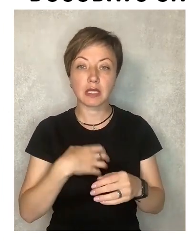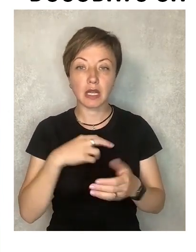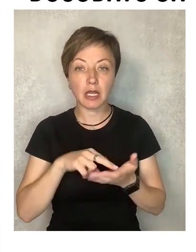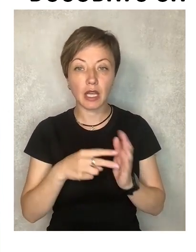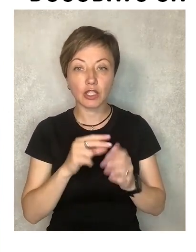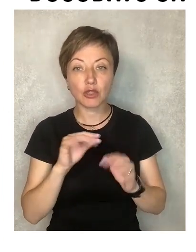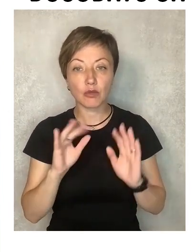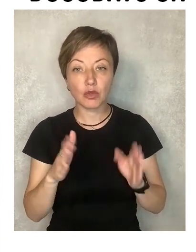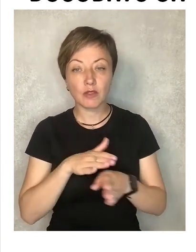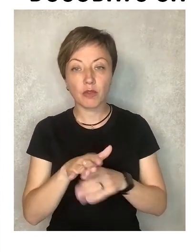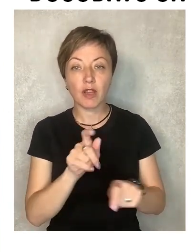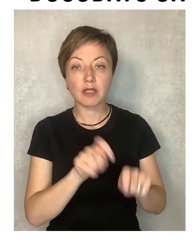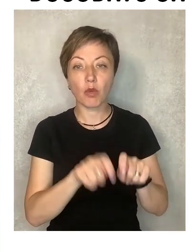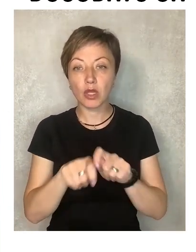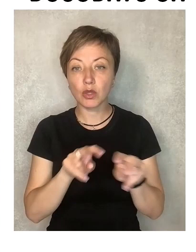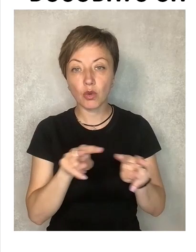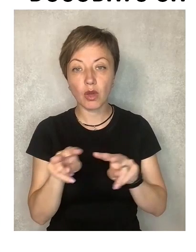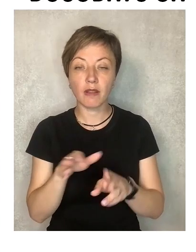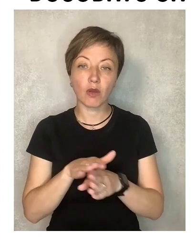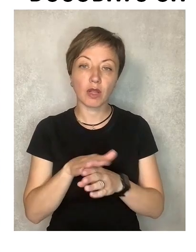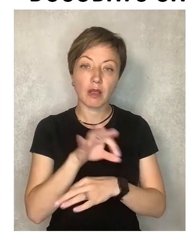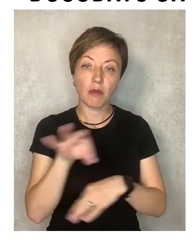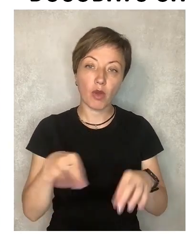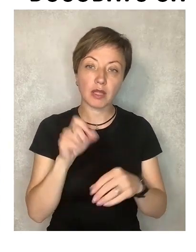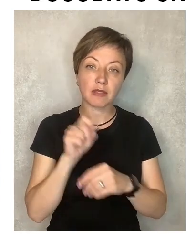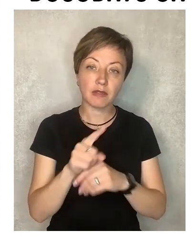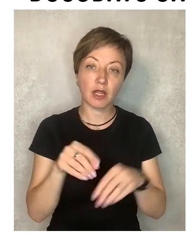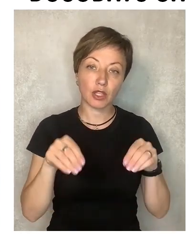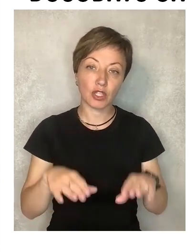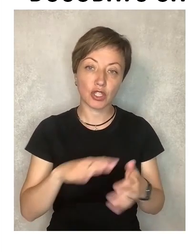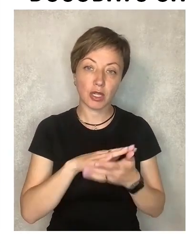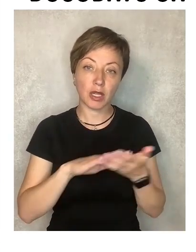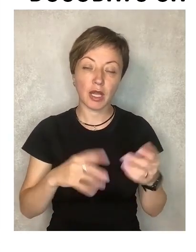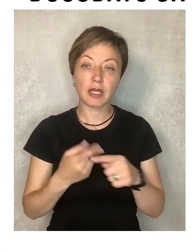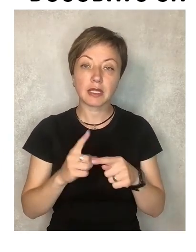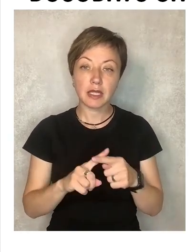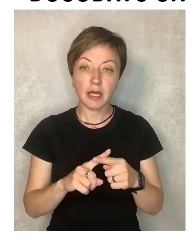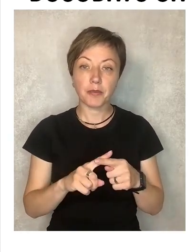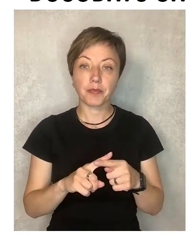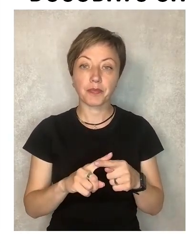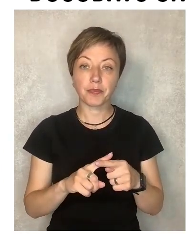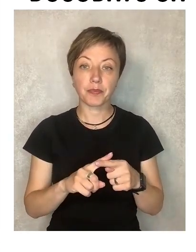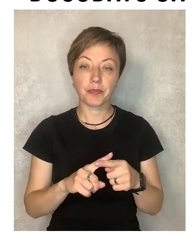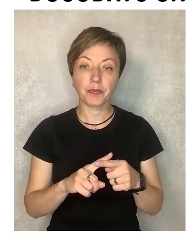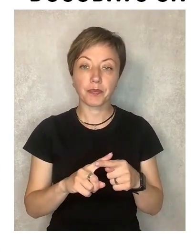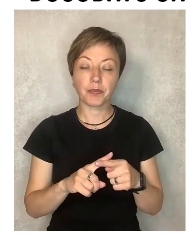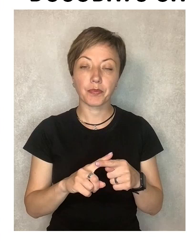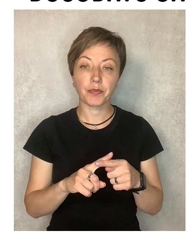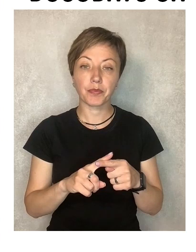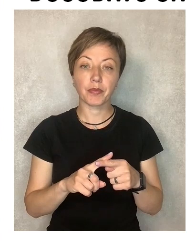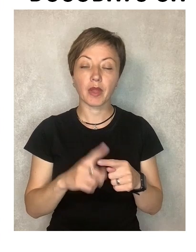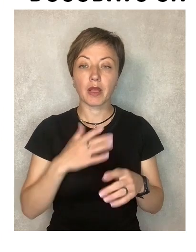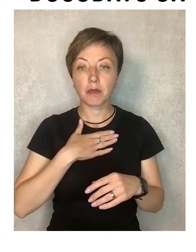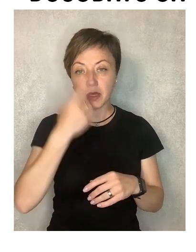відбуватися моніторинг, виконання проєктів, завдань і рішень і так далі. Тобто це от, власне, мій меседж в тому,